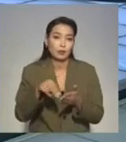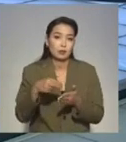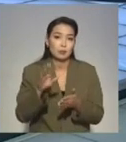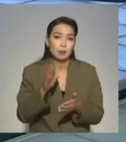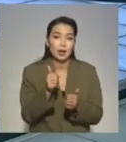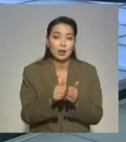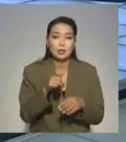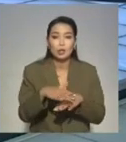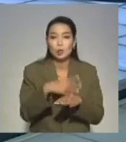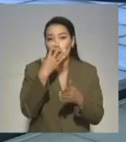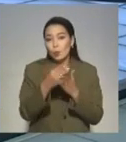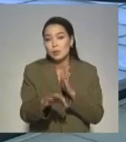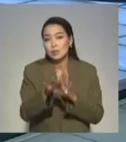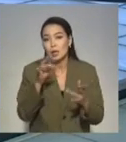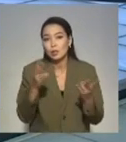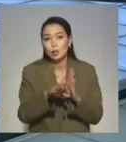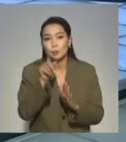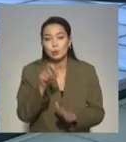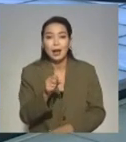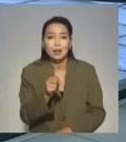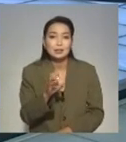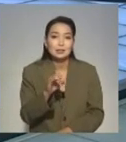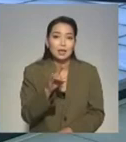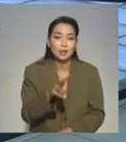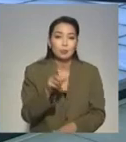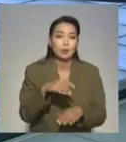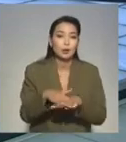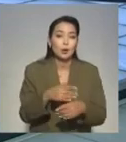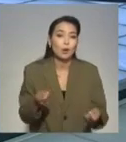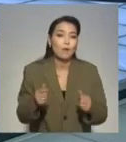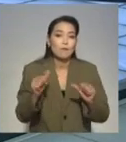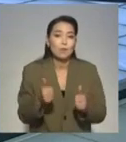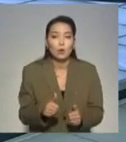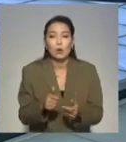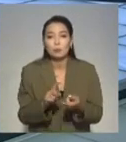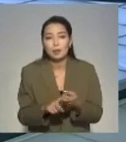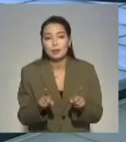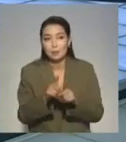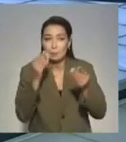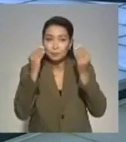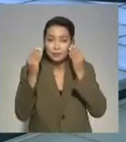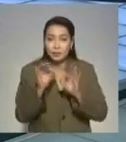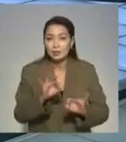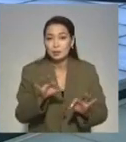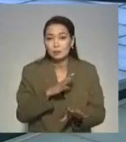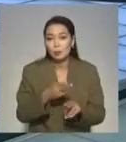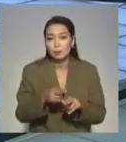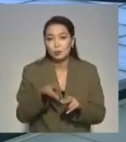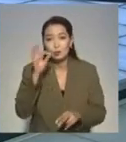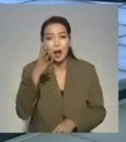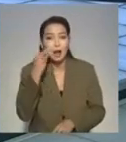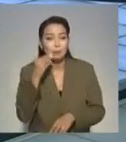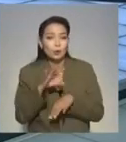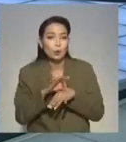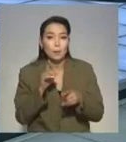Әр тұрғынның өз таңдауы болу керек. Депутат Айдос Сарым тұрғын үйді басқару формаларына қатысты осындай пікір білдірді. Бұл туралы ол Алматыда